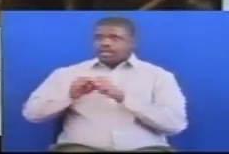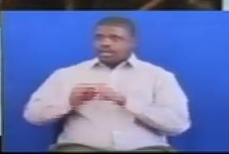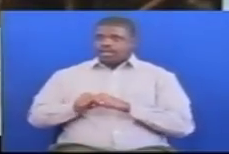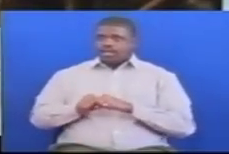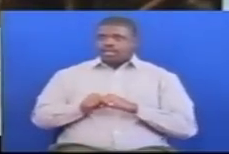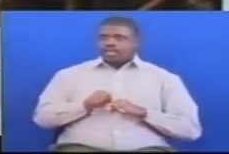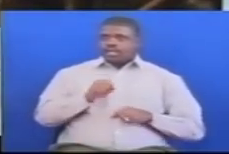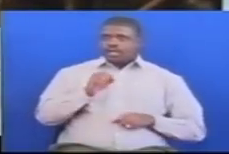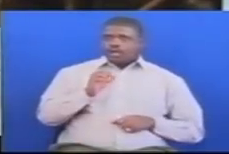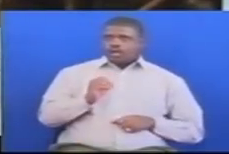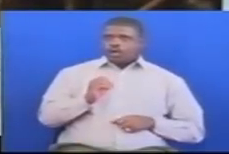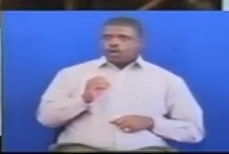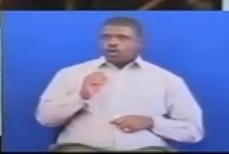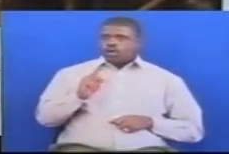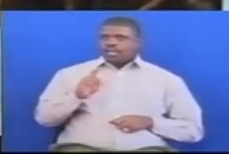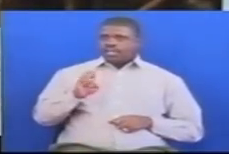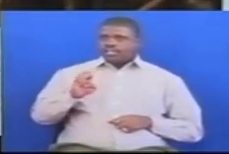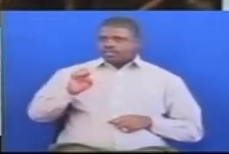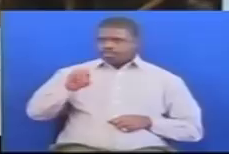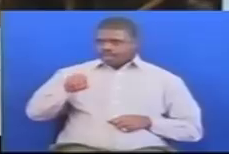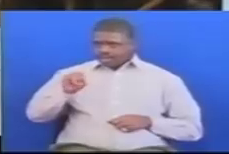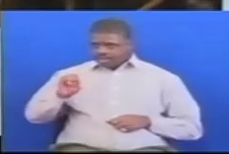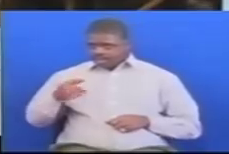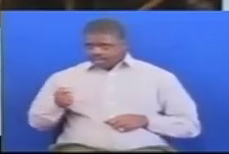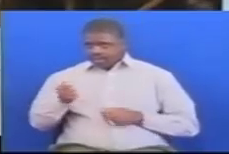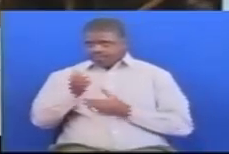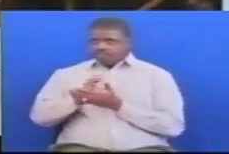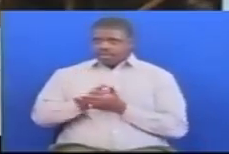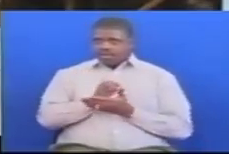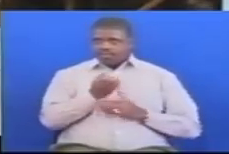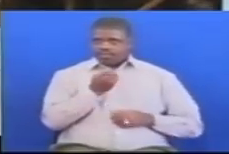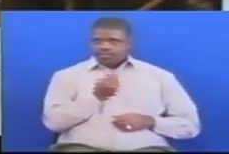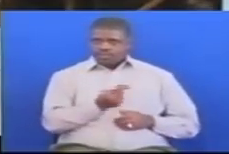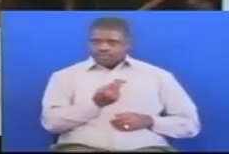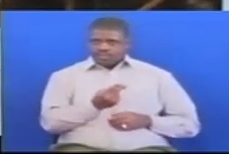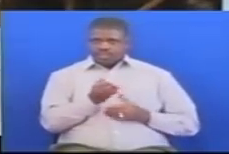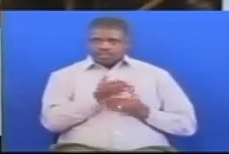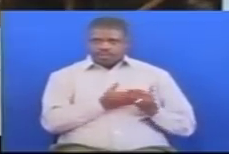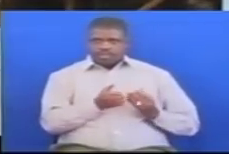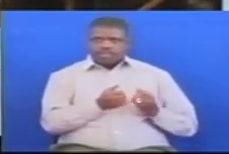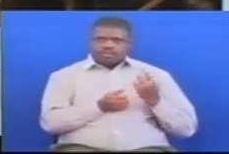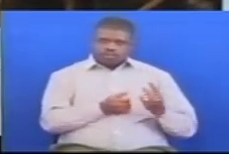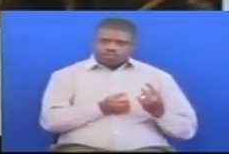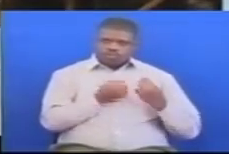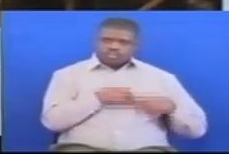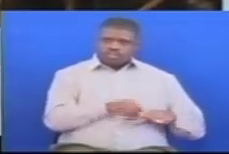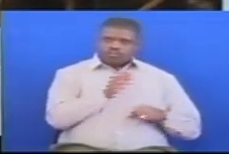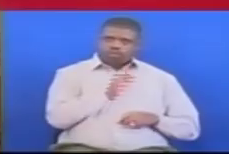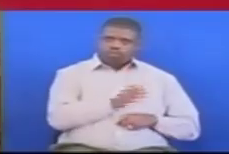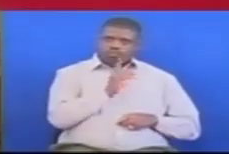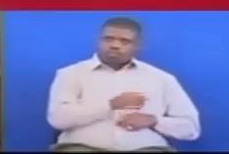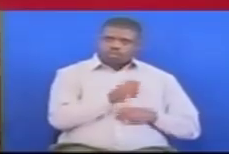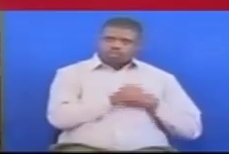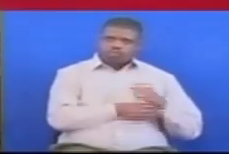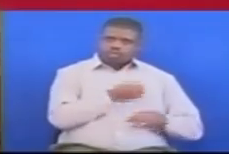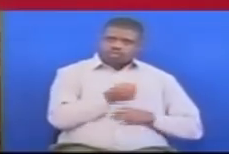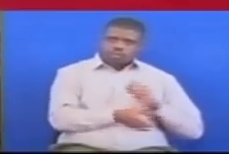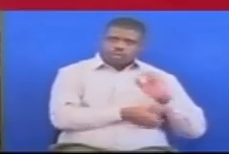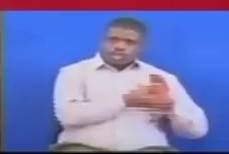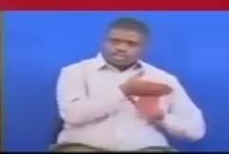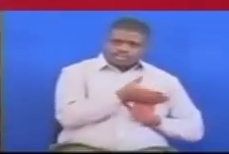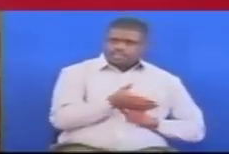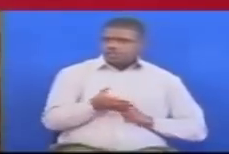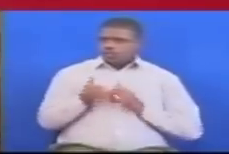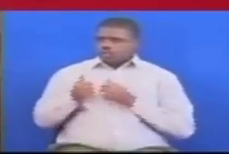Kosmet. Utekelezaji wa mradi huo umegawanyika katika vipande viwili, ambapo kipande cha kwanza utekelezaji wake uko katika hatua za awali